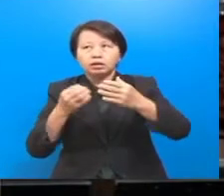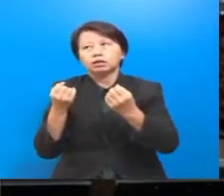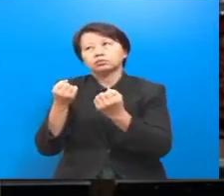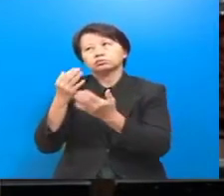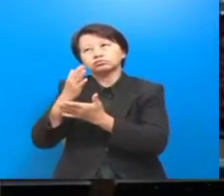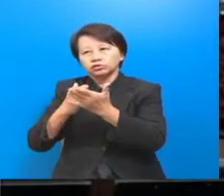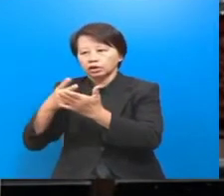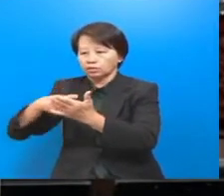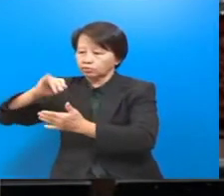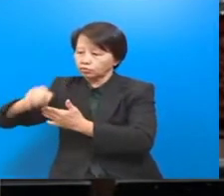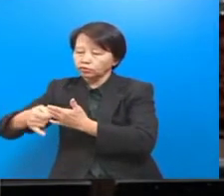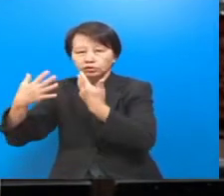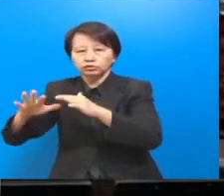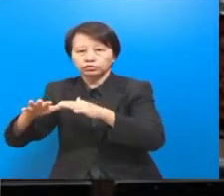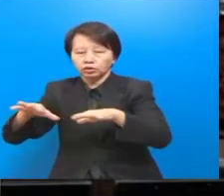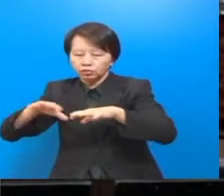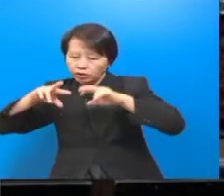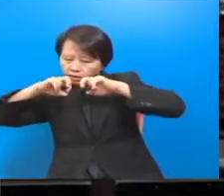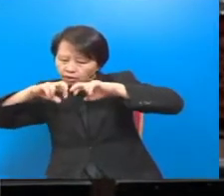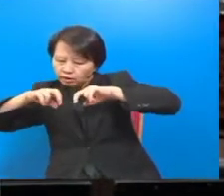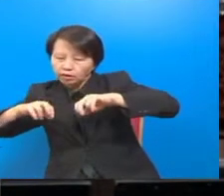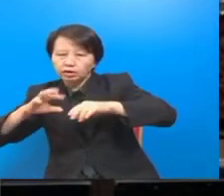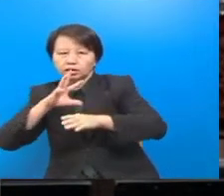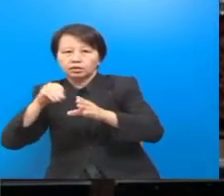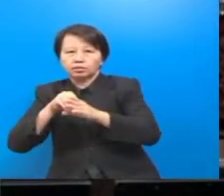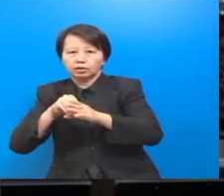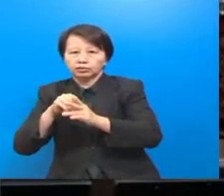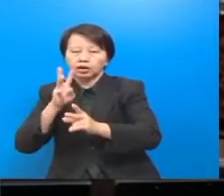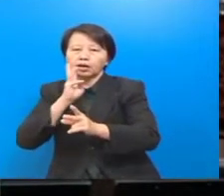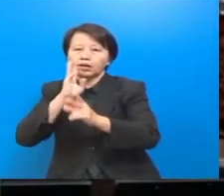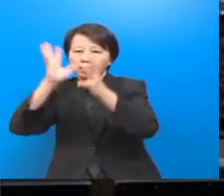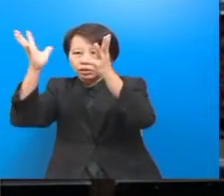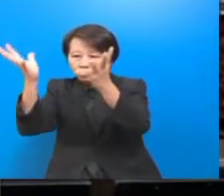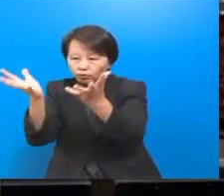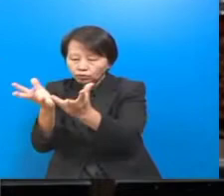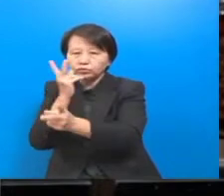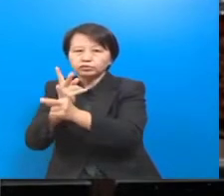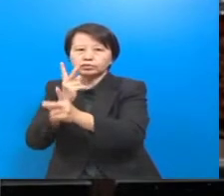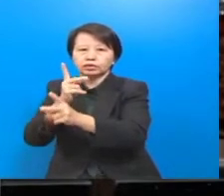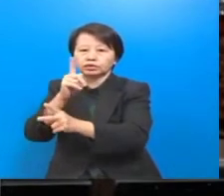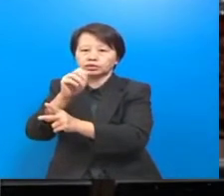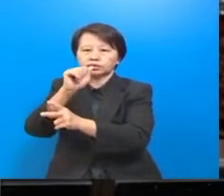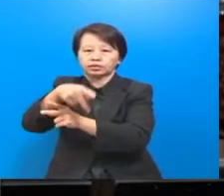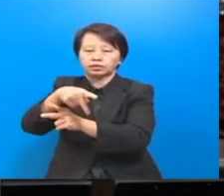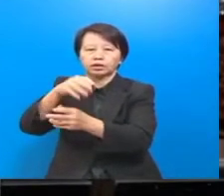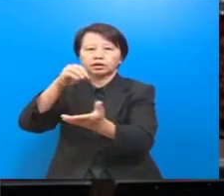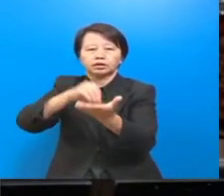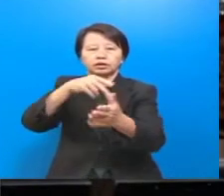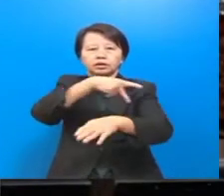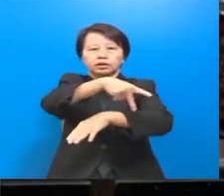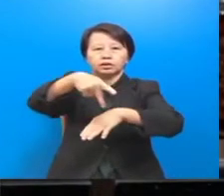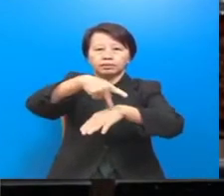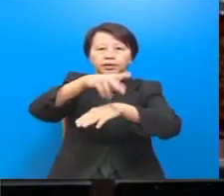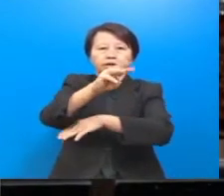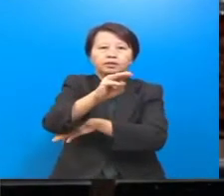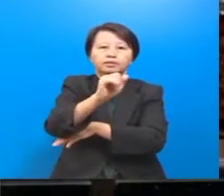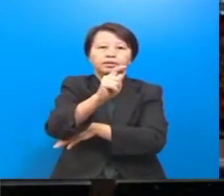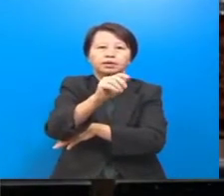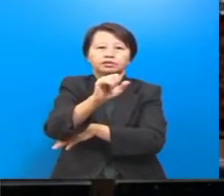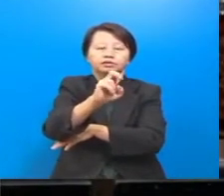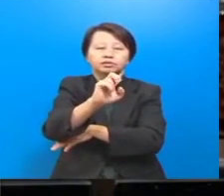telepon di dalam rangka kajian termasuklah project takungan air pinggir sungai atau teks di pada masirat lengkawi